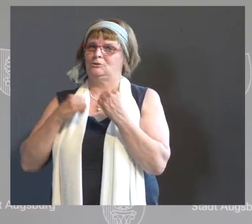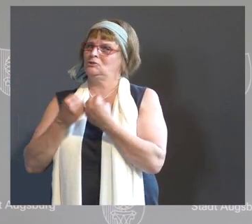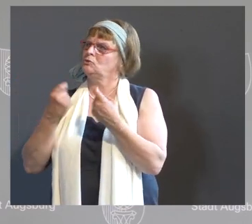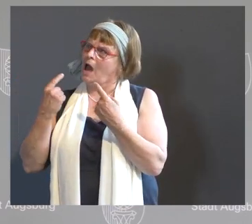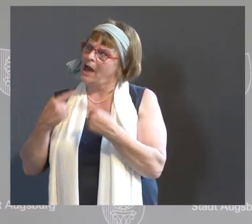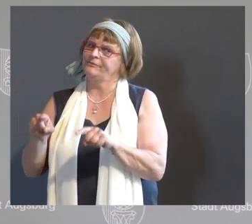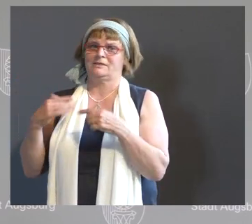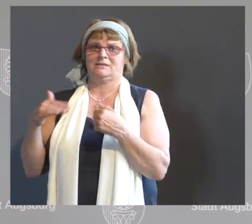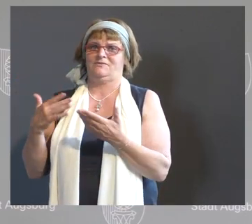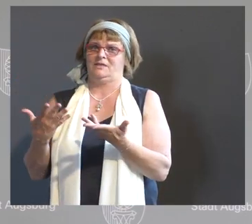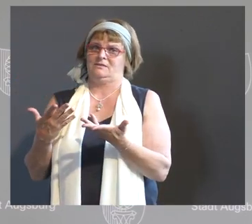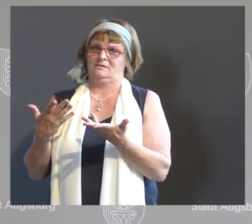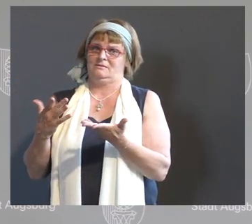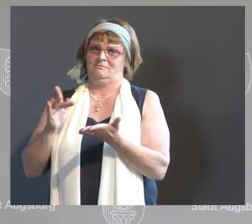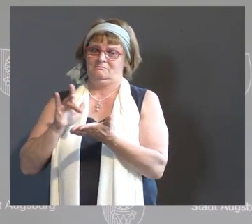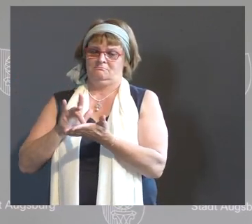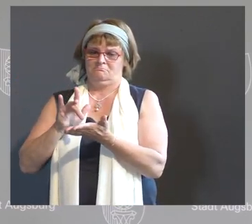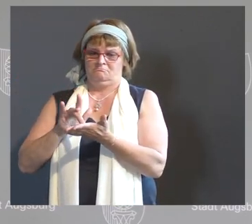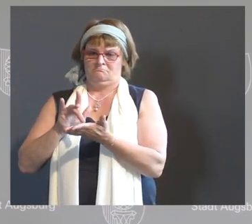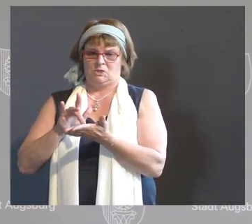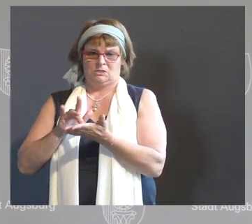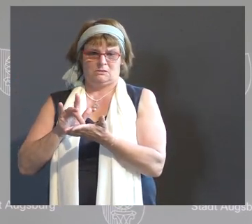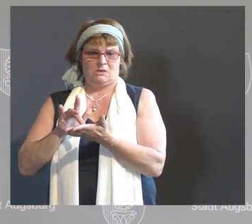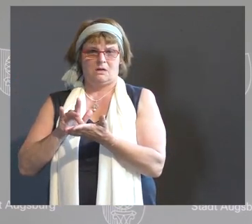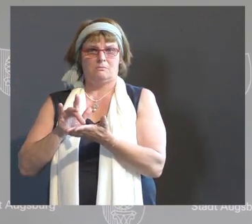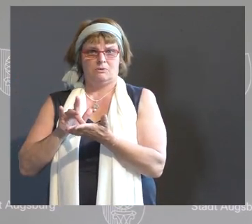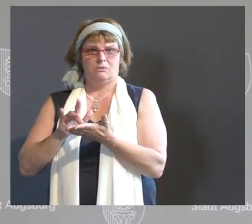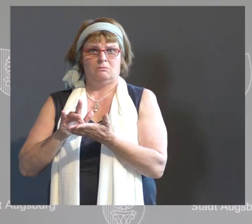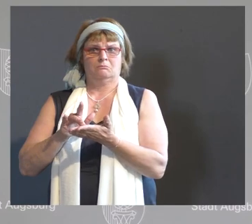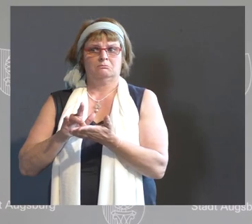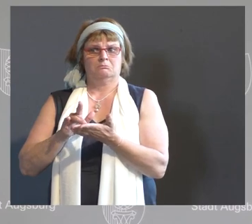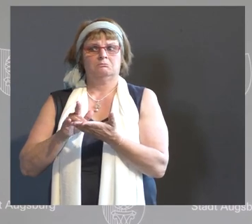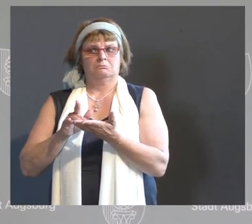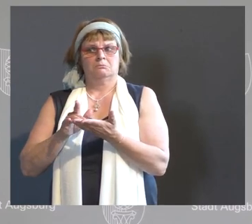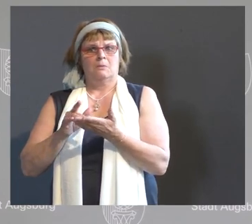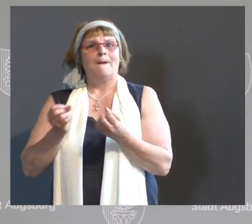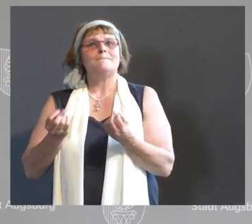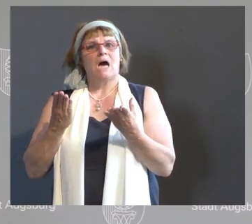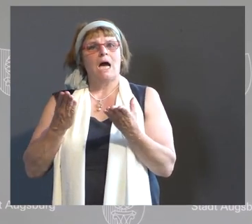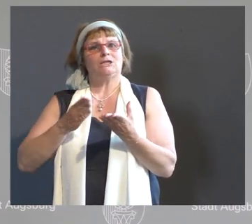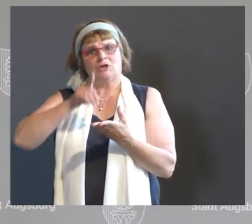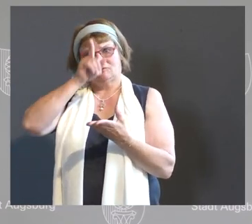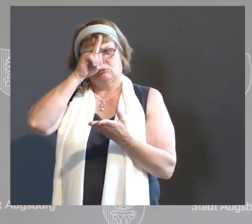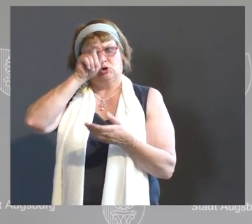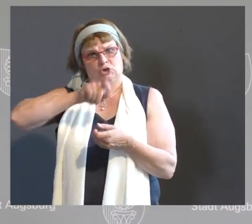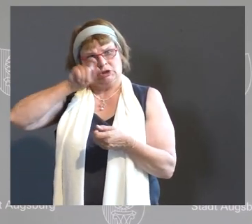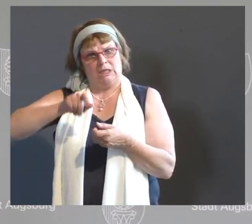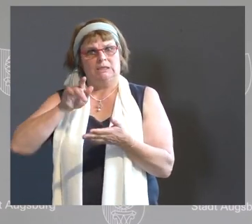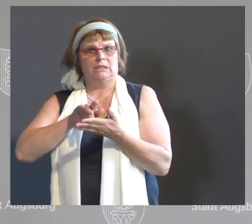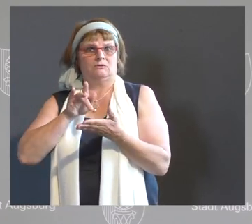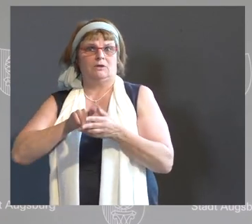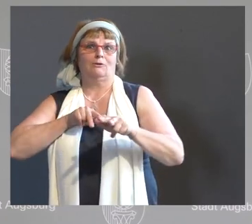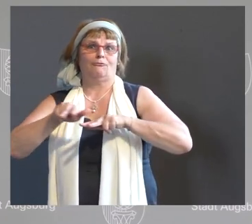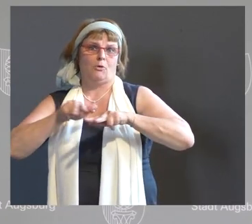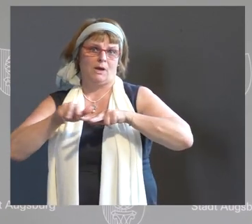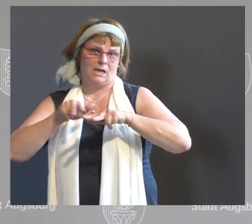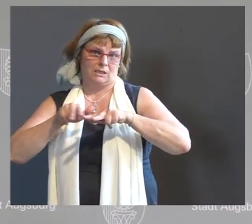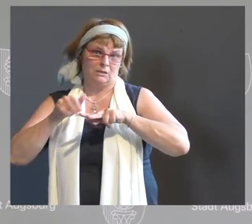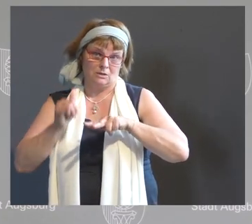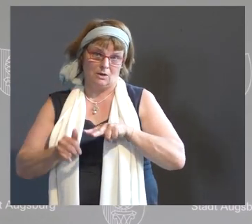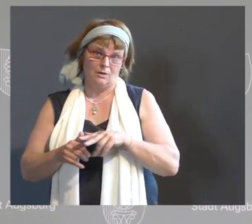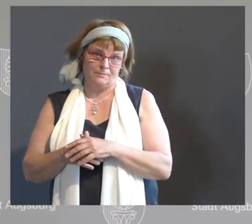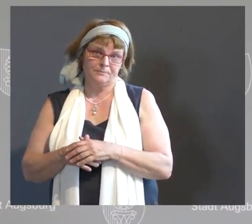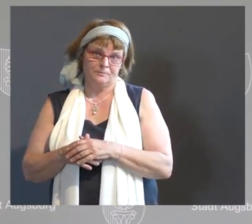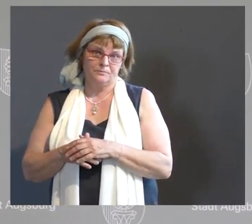ist. Deswegen haben wir auch 2 Züge Bereitschaftspolizei, nicht nur in Bereitschaft, sondern im Dienst gehabt.